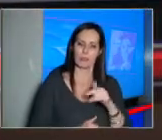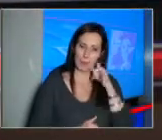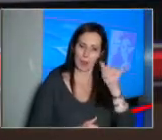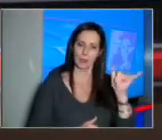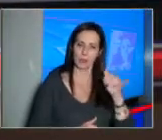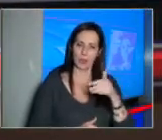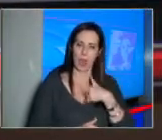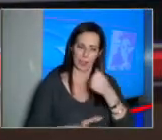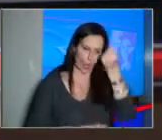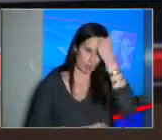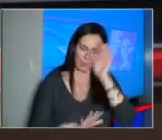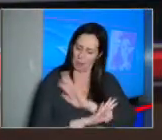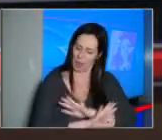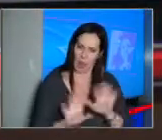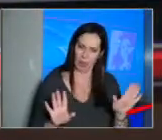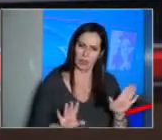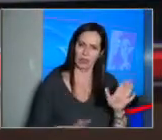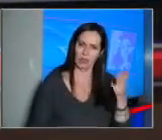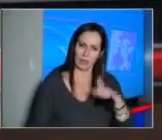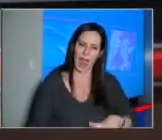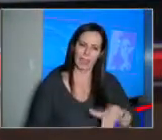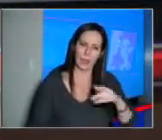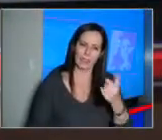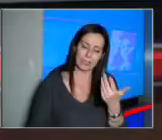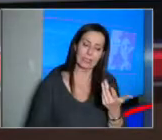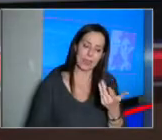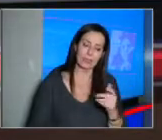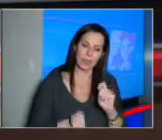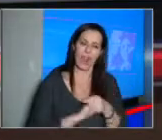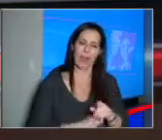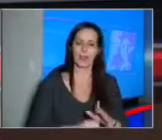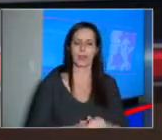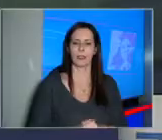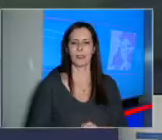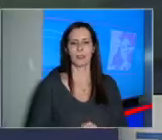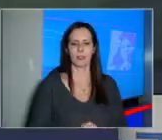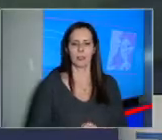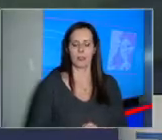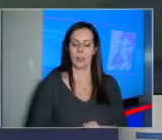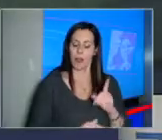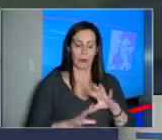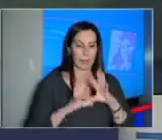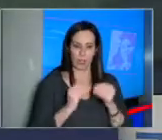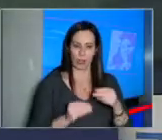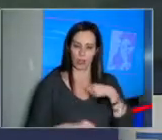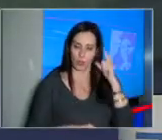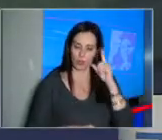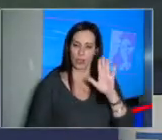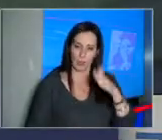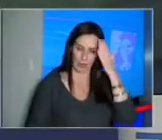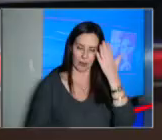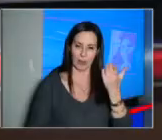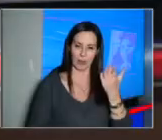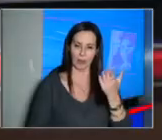שאני לא מצטערת על אף רגע בו. עם הילדות הייתי קצת מסדרת את כן, זה אחרת. כן, יש הרגשה שם. אבל סך הכל, אני חושבת שאתה מכיר את